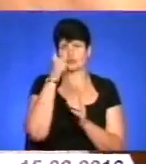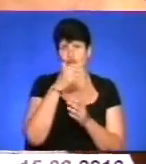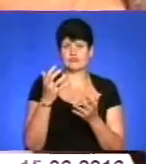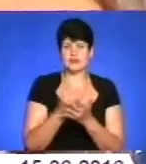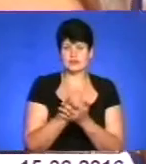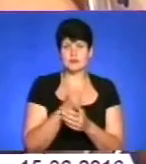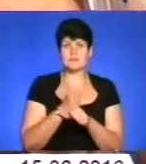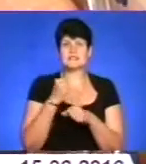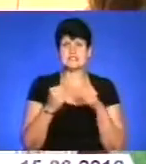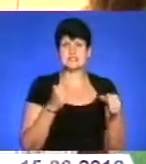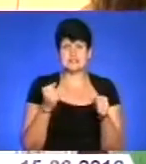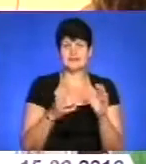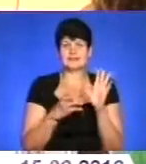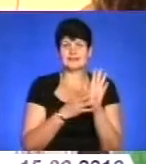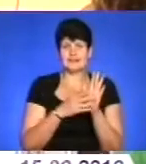працевлаштувати майже